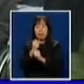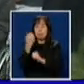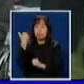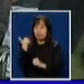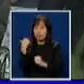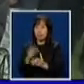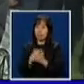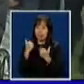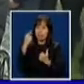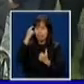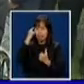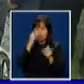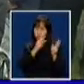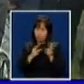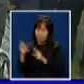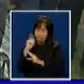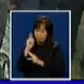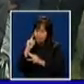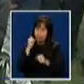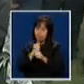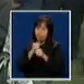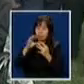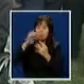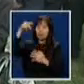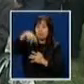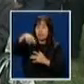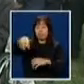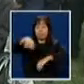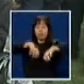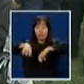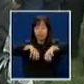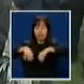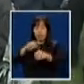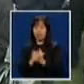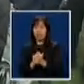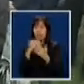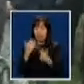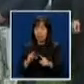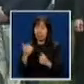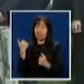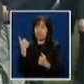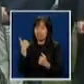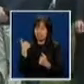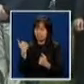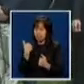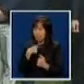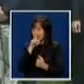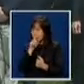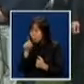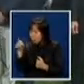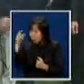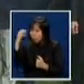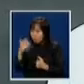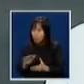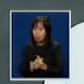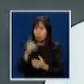งจะต้องหาทางที่จะมีกลไกพิเศษขึ้นมาบริหารในเรื่องนี ้ครับ แล้วก็จริงๆเนี่ยเท่าที่ผมสอบถามกลับไปตอนนั้นมันประม